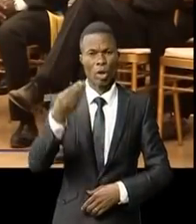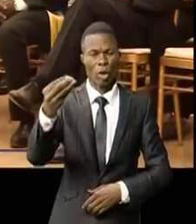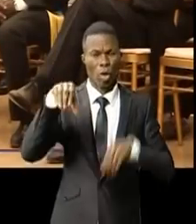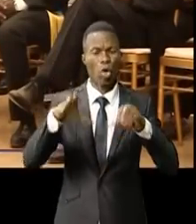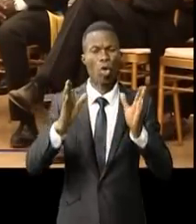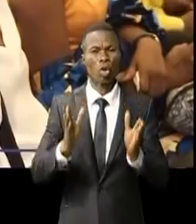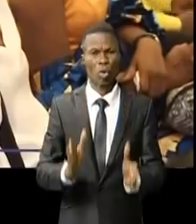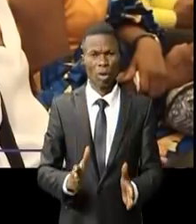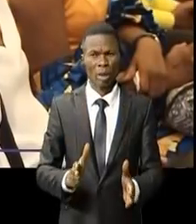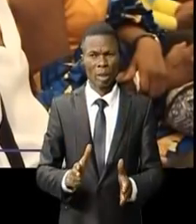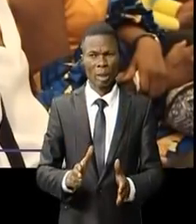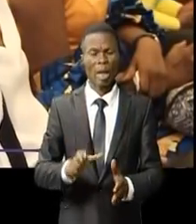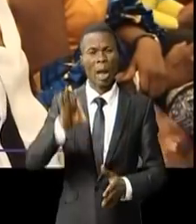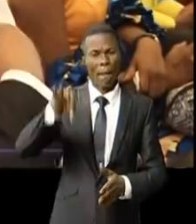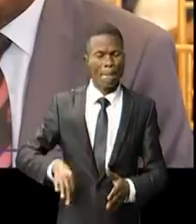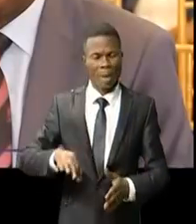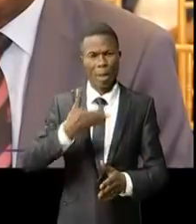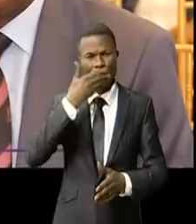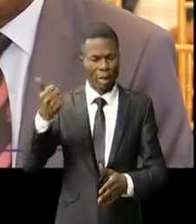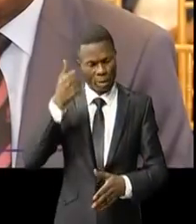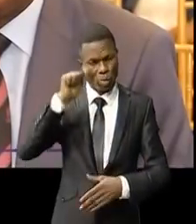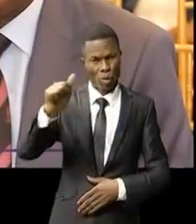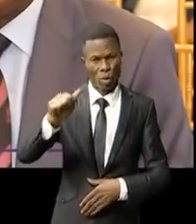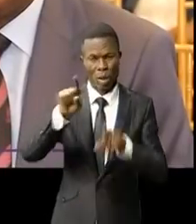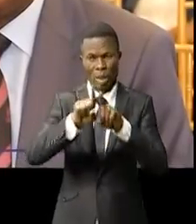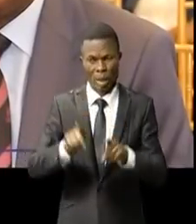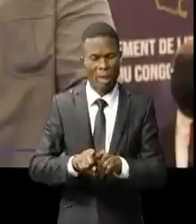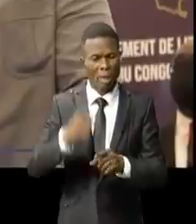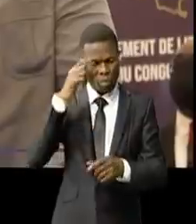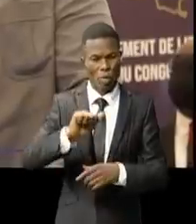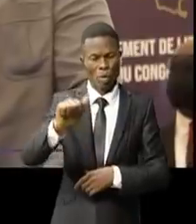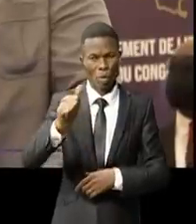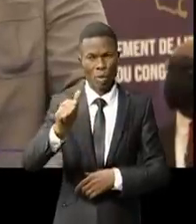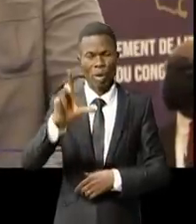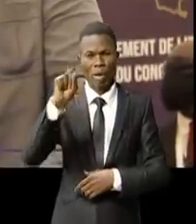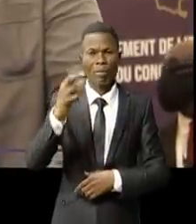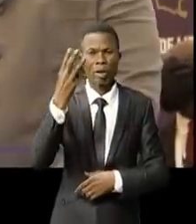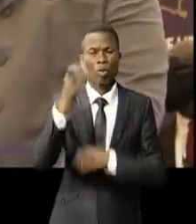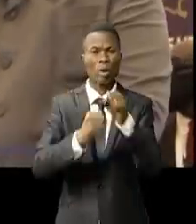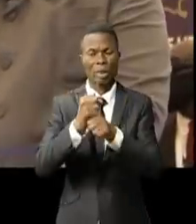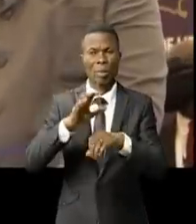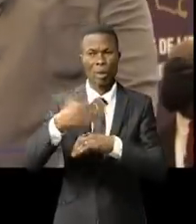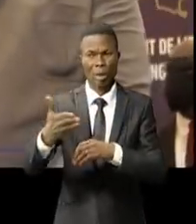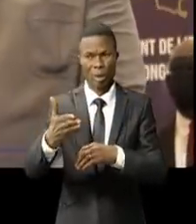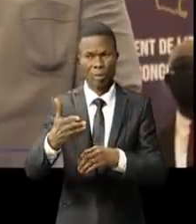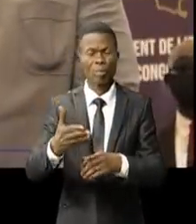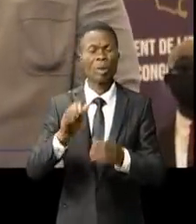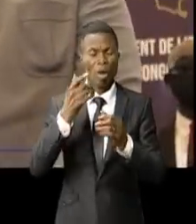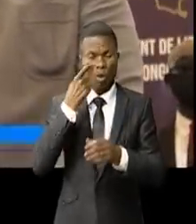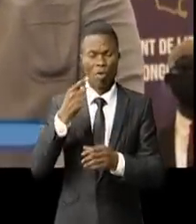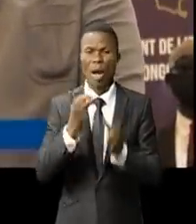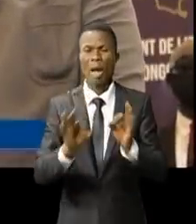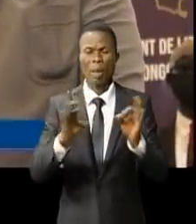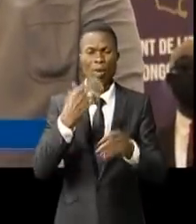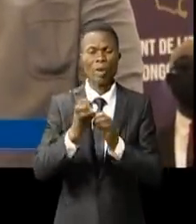peuple congolais le bien-être qui lui revient et qui lui appartient. 23 ans après, il nous paraît important